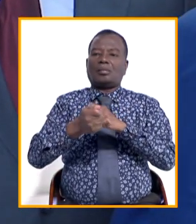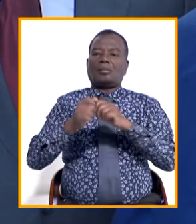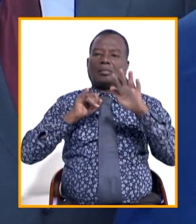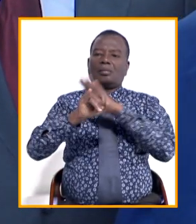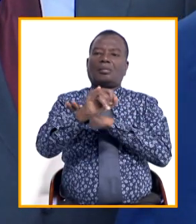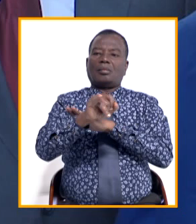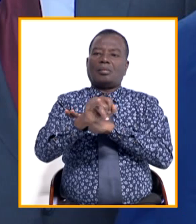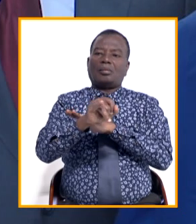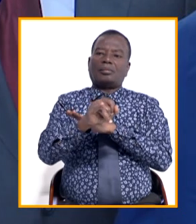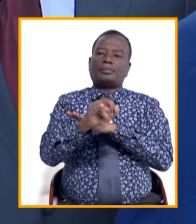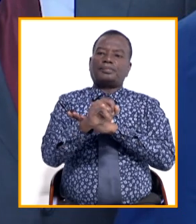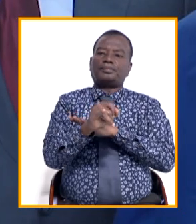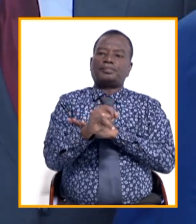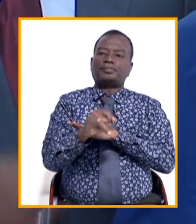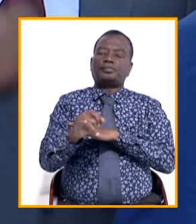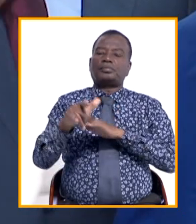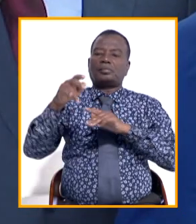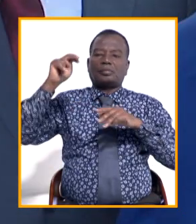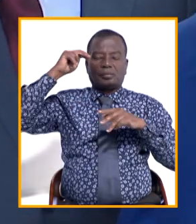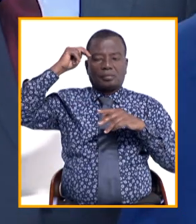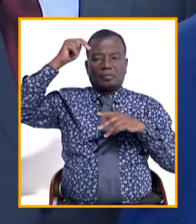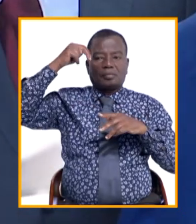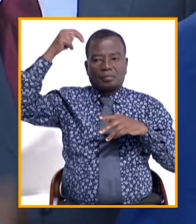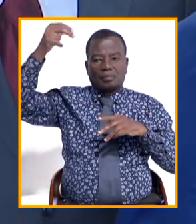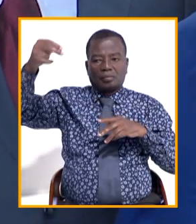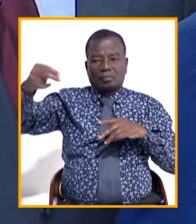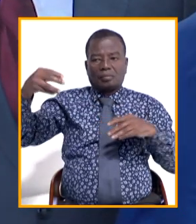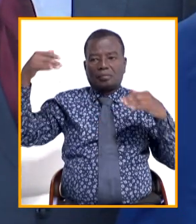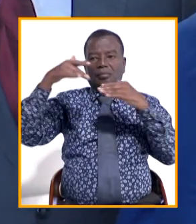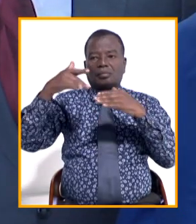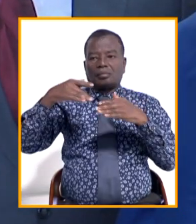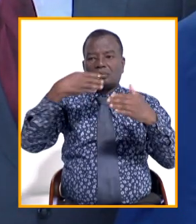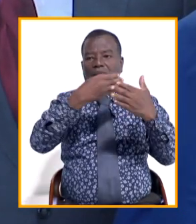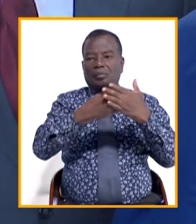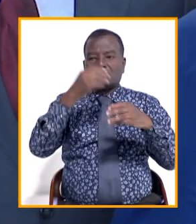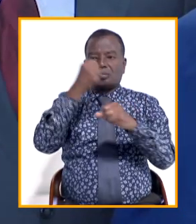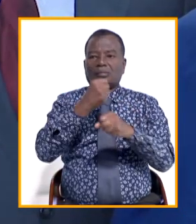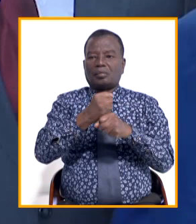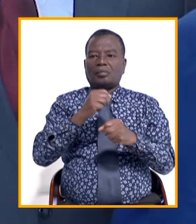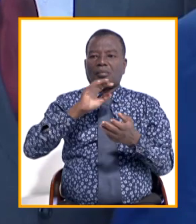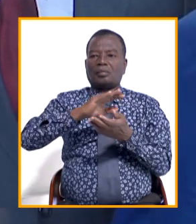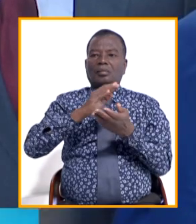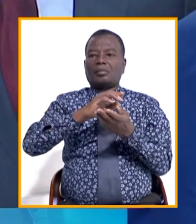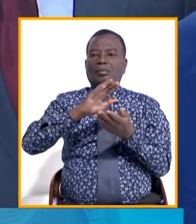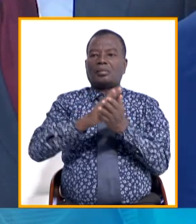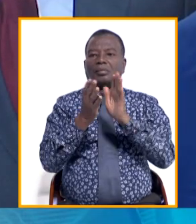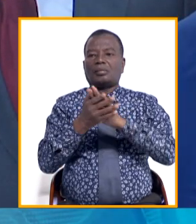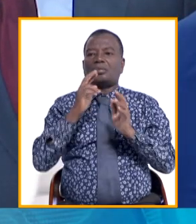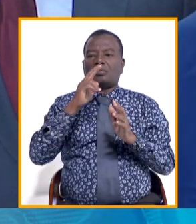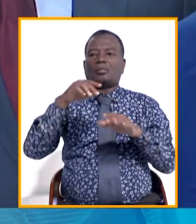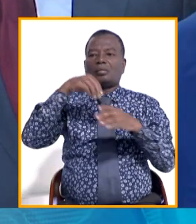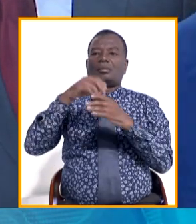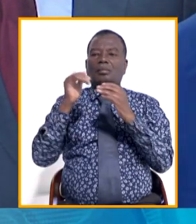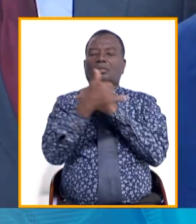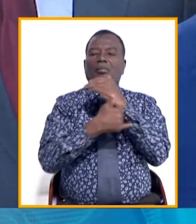introduites, la notion de l'égalité d'accès au travail est devenue une réalité dans notre